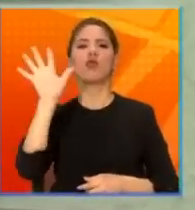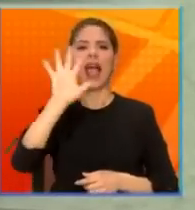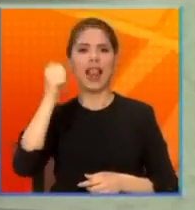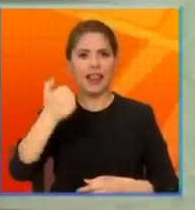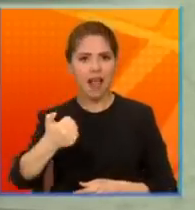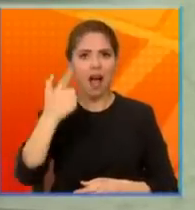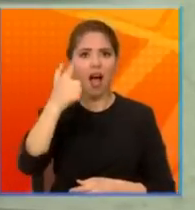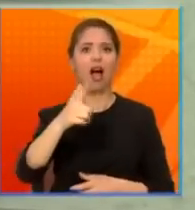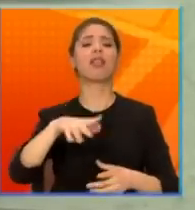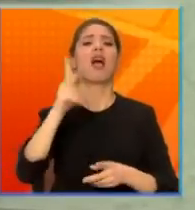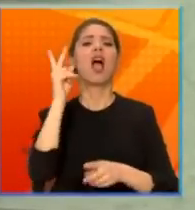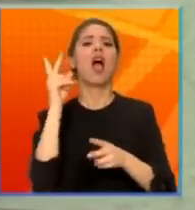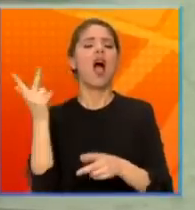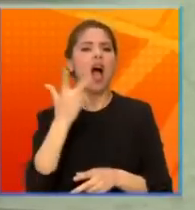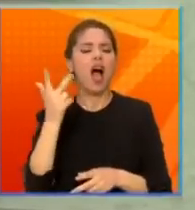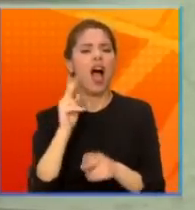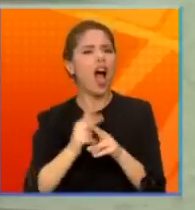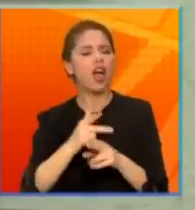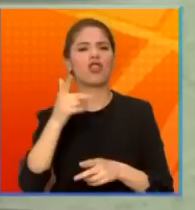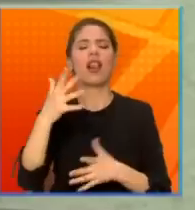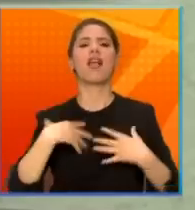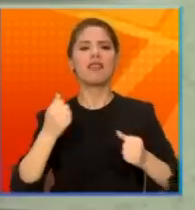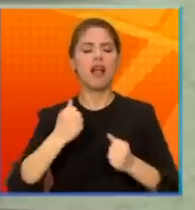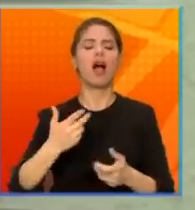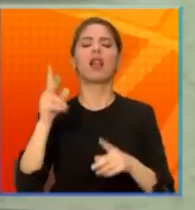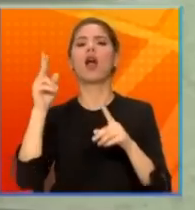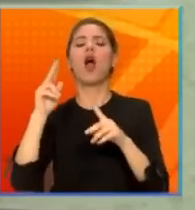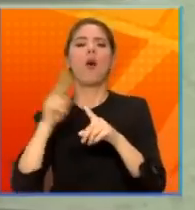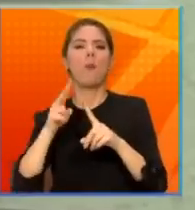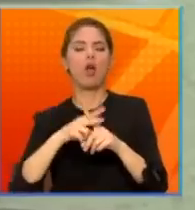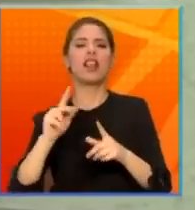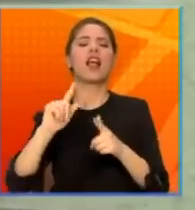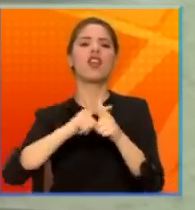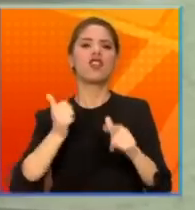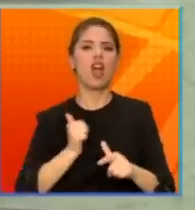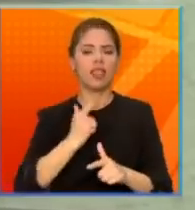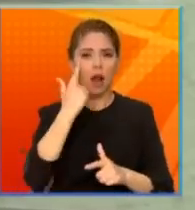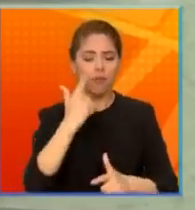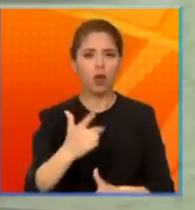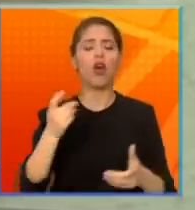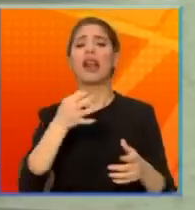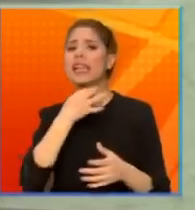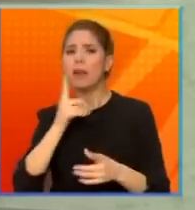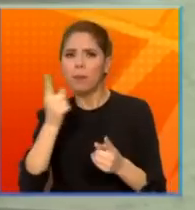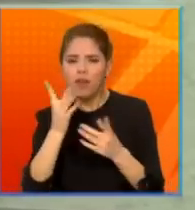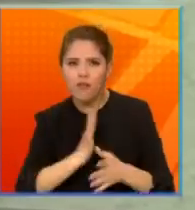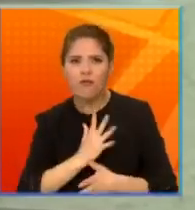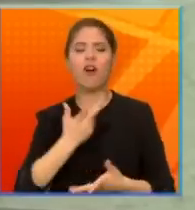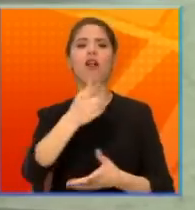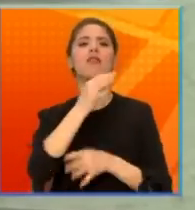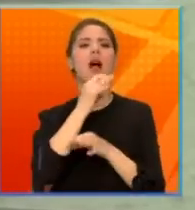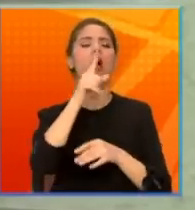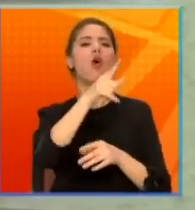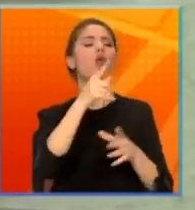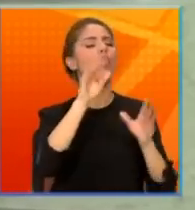yani acil sağlık, polis ve jandarma. İhtiyaç sahipleri bu numaralardan sağlık ekiplerine, polise ve